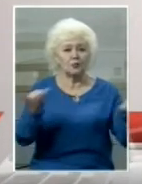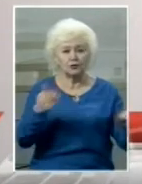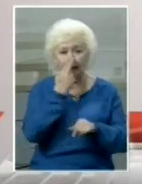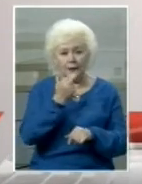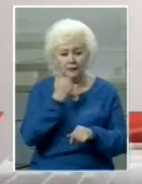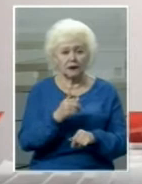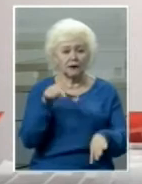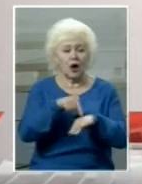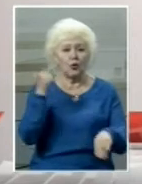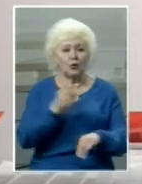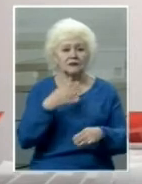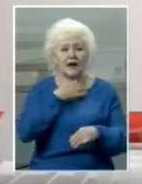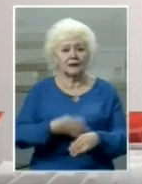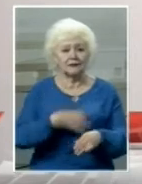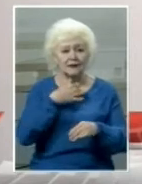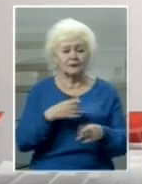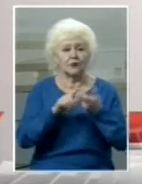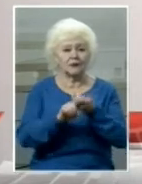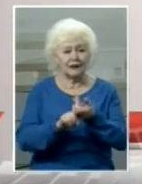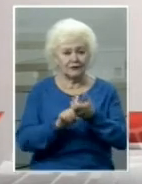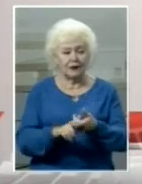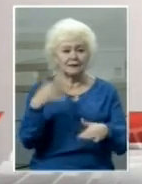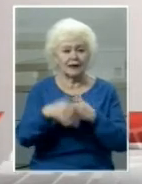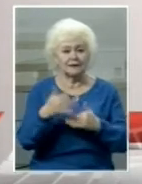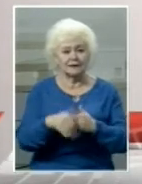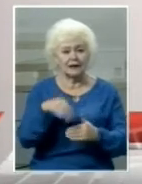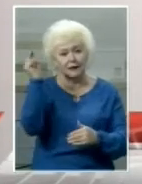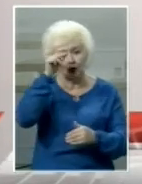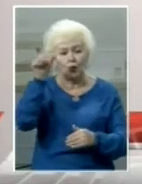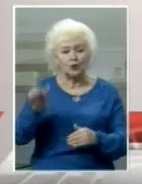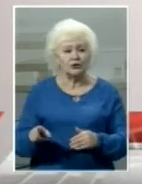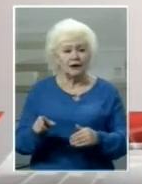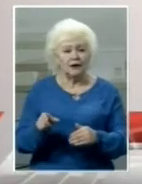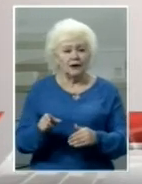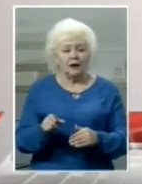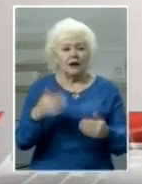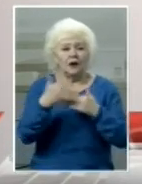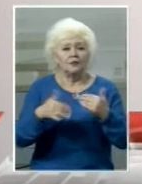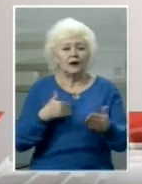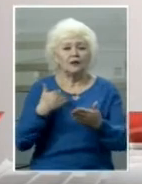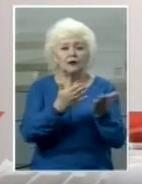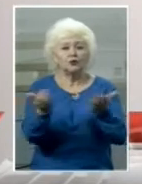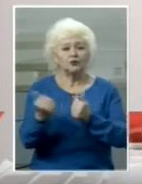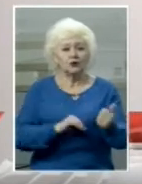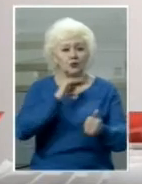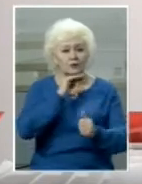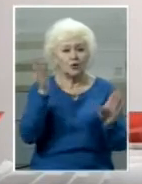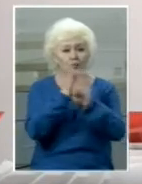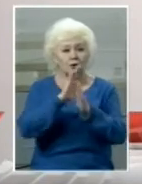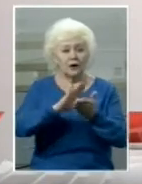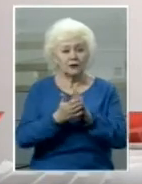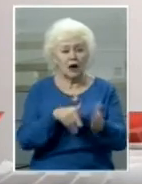та гострих респіраторних вірусних інфекцій серед учасників освітнього процесу, беручи до уваги погодні умови,